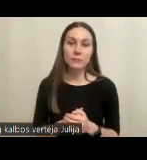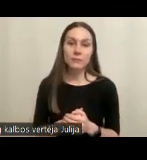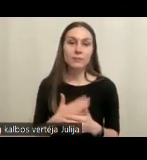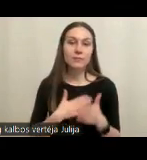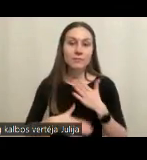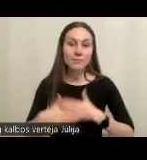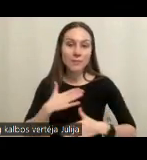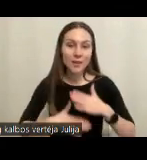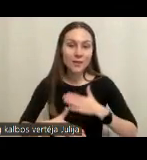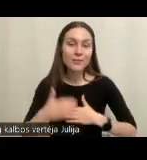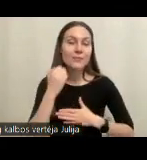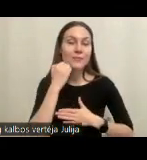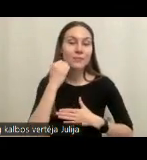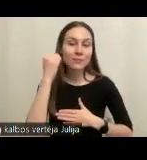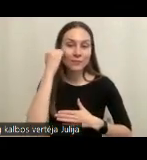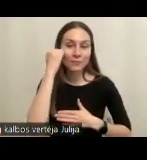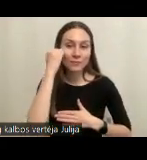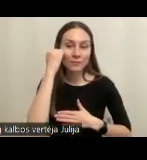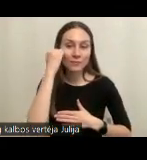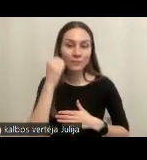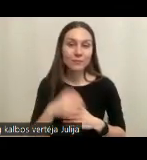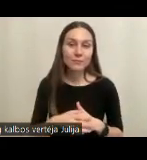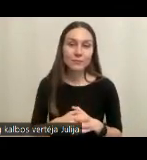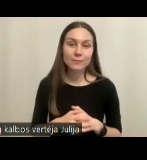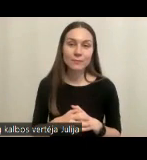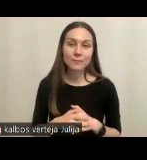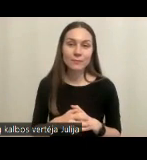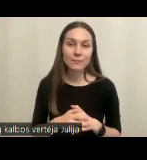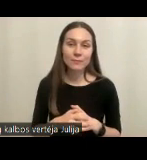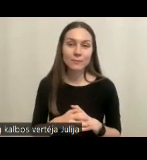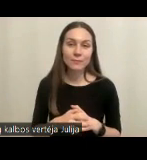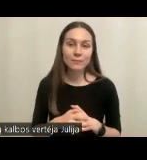Malonu labai, labai atėti.